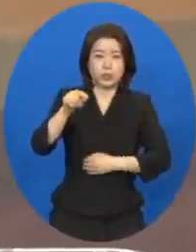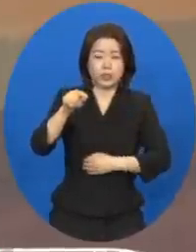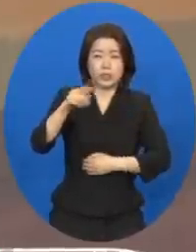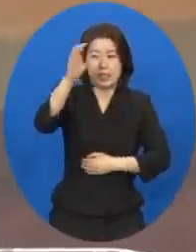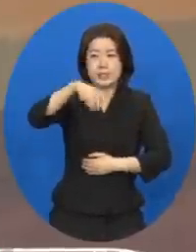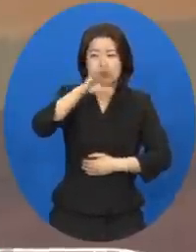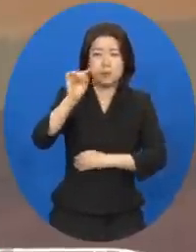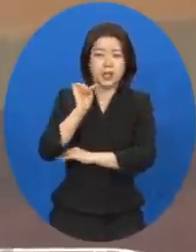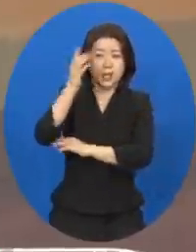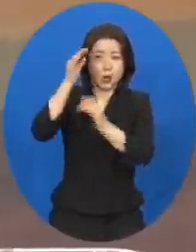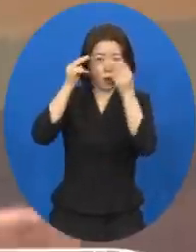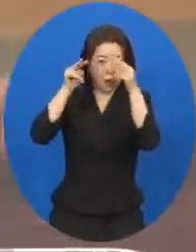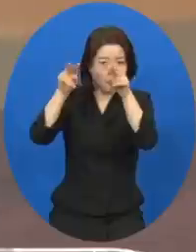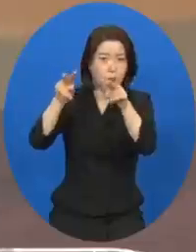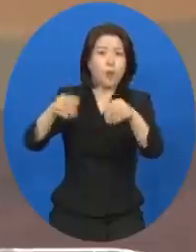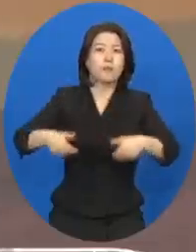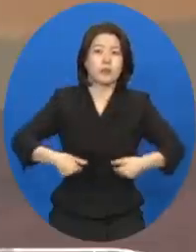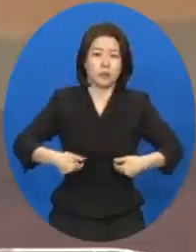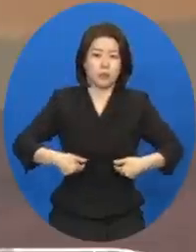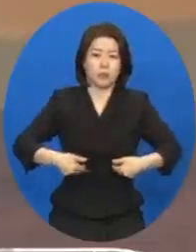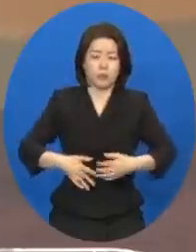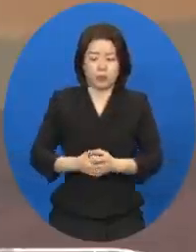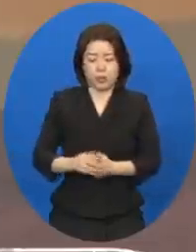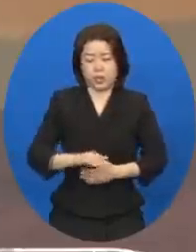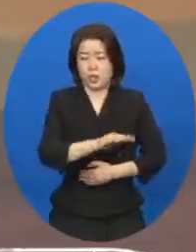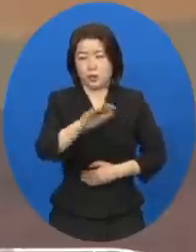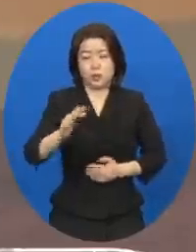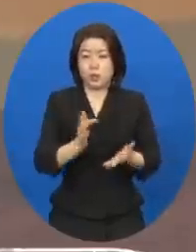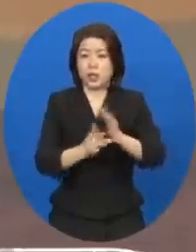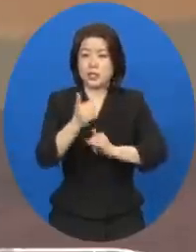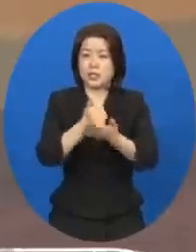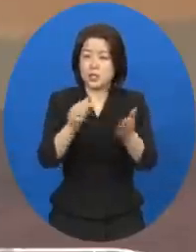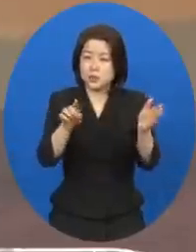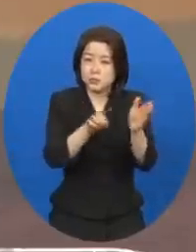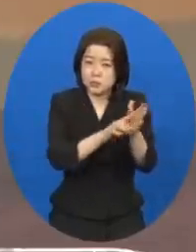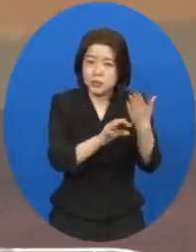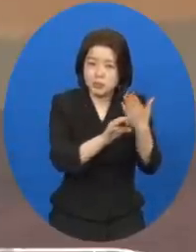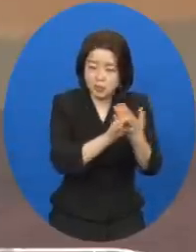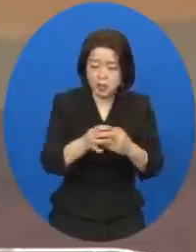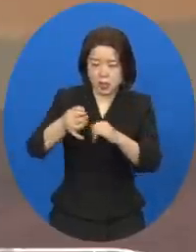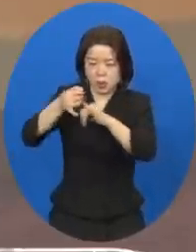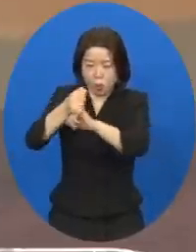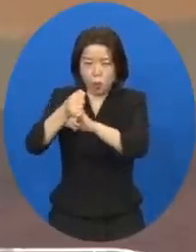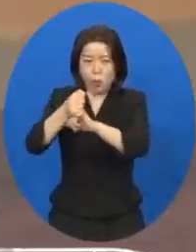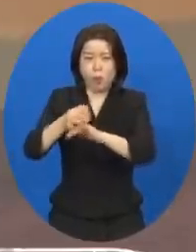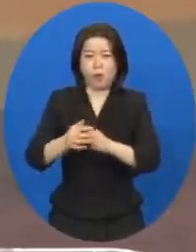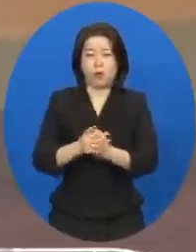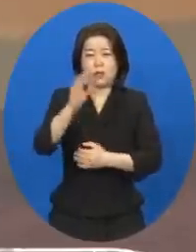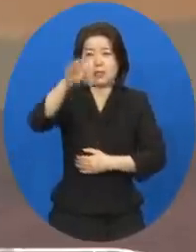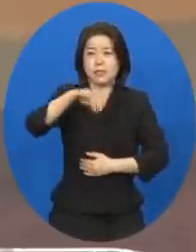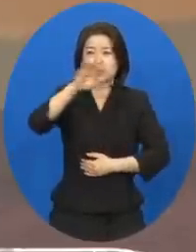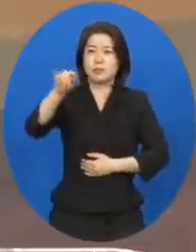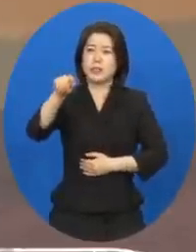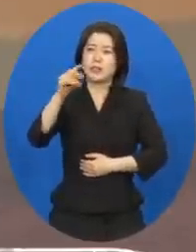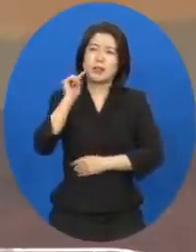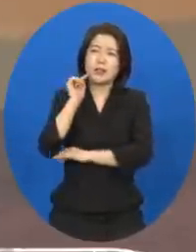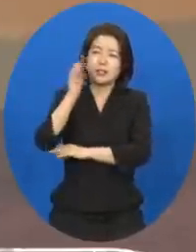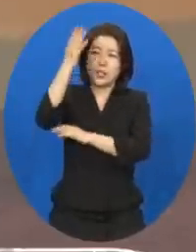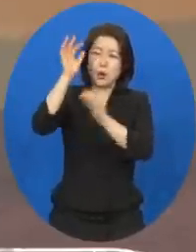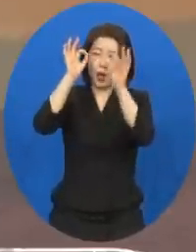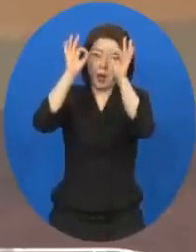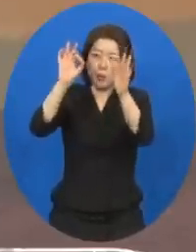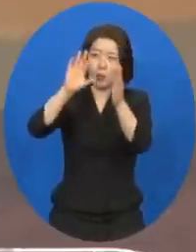거죠. 여러분 우리가 예수를 믿으면 우리는 반드시 십자가의 영광을 보는